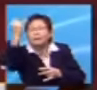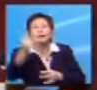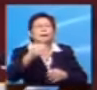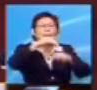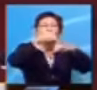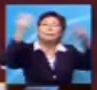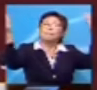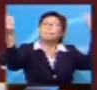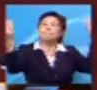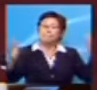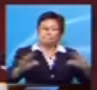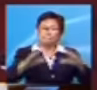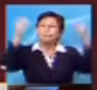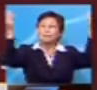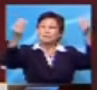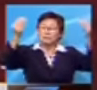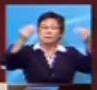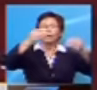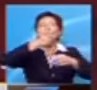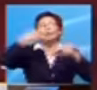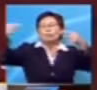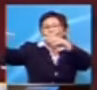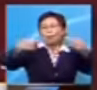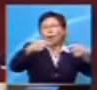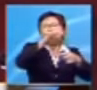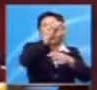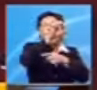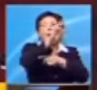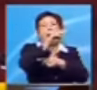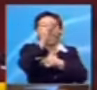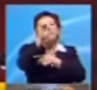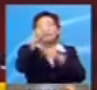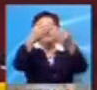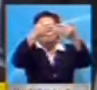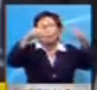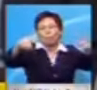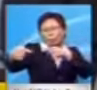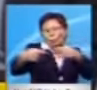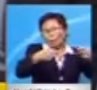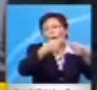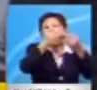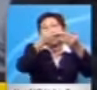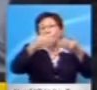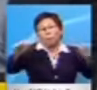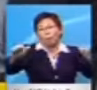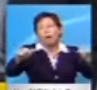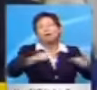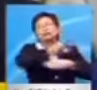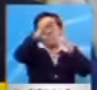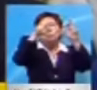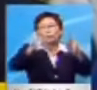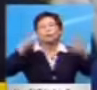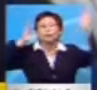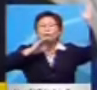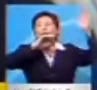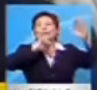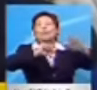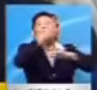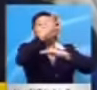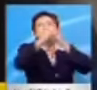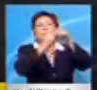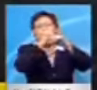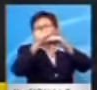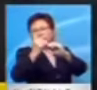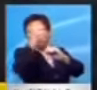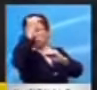pada Majlis itu beliau terut mengumumkan pertandingan bos yang terbuka kepada seluruh rakyat negara ini yang berumur 16 tahun ke